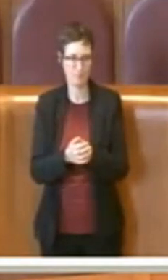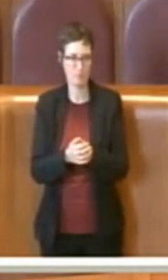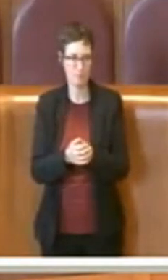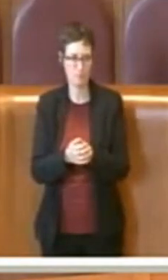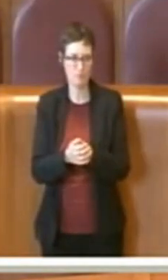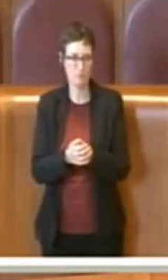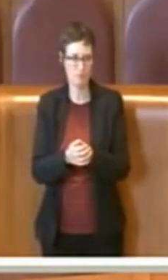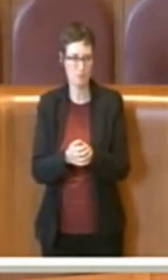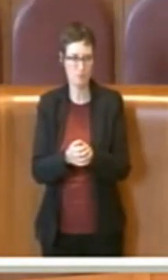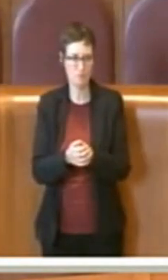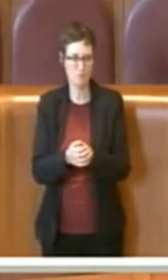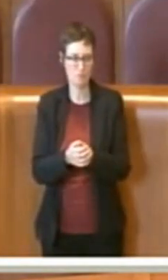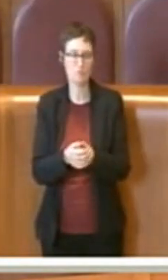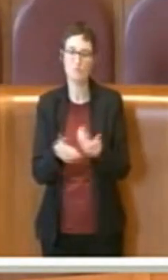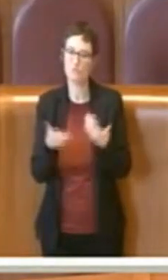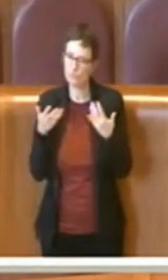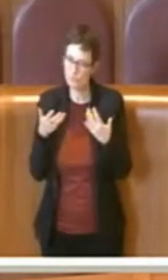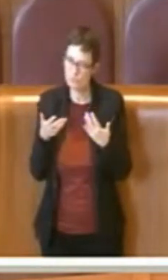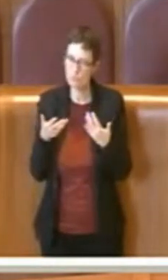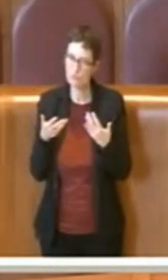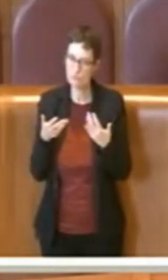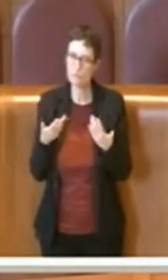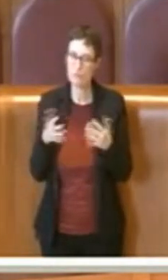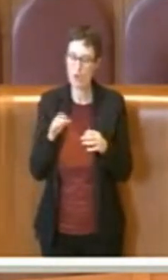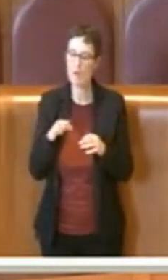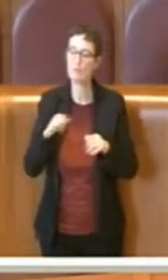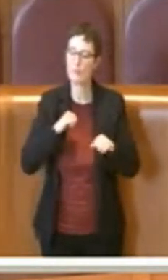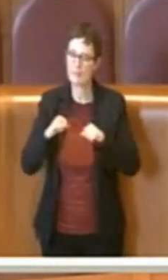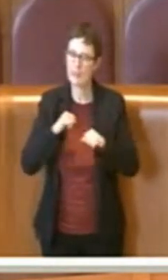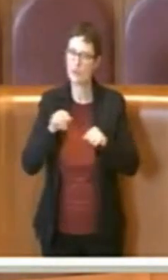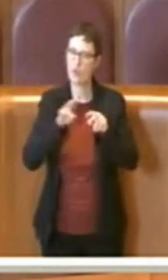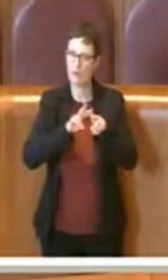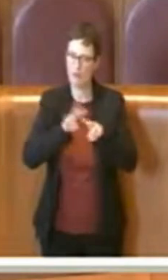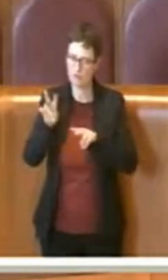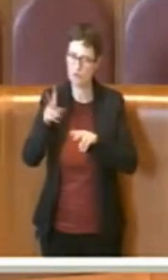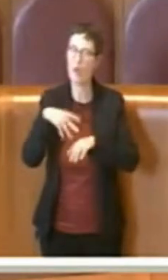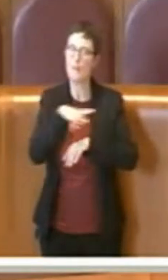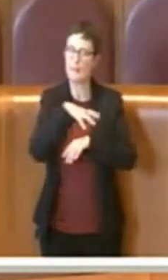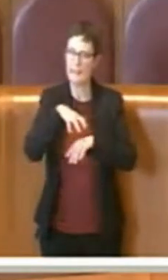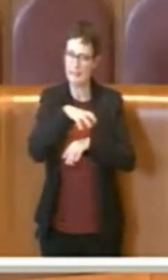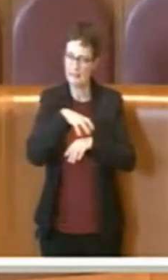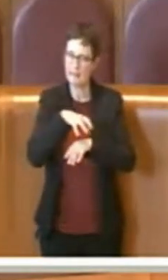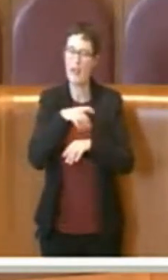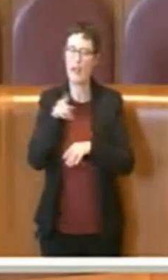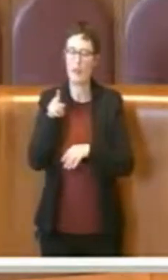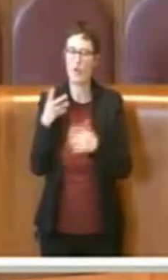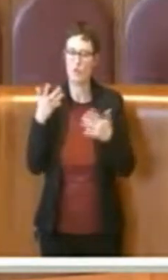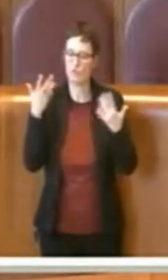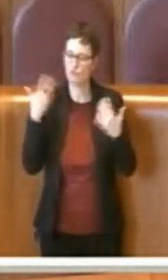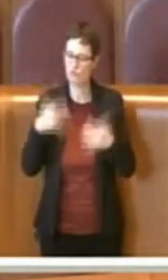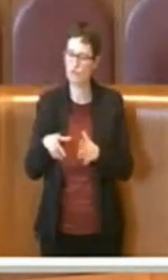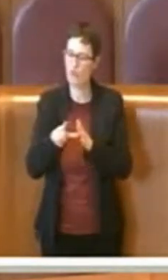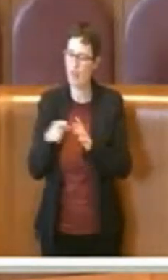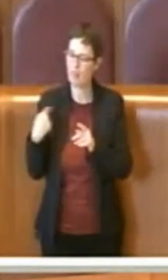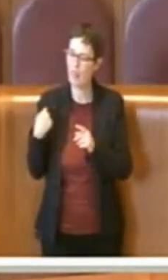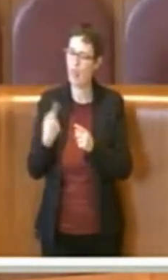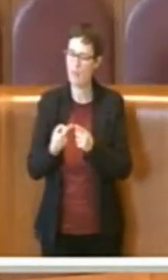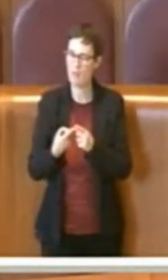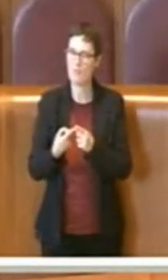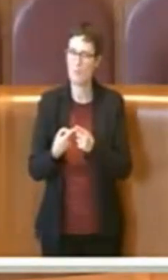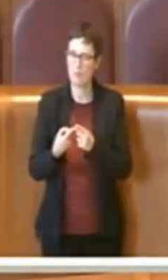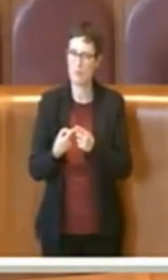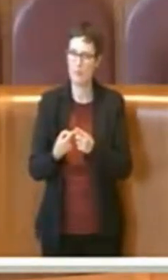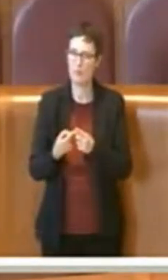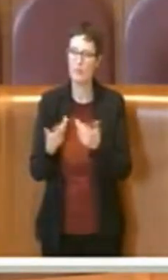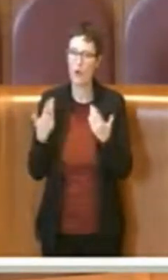sono state anche l'amministrazione nazionale, insomma, e il Ministero hanno adottato nel corso del tempo anche